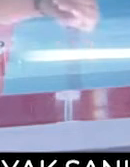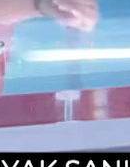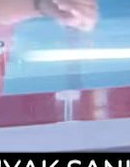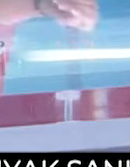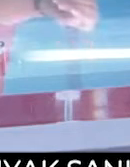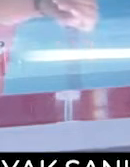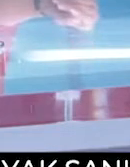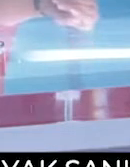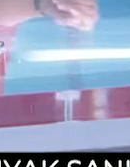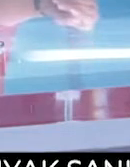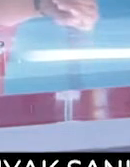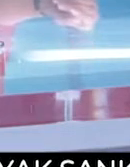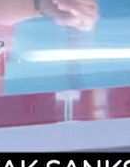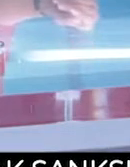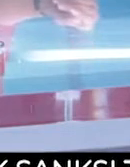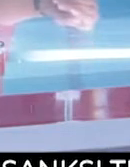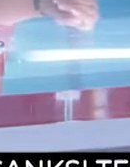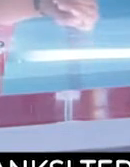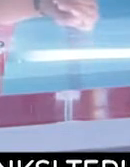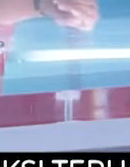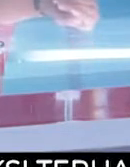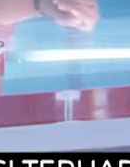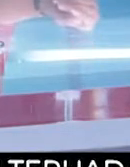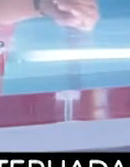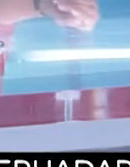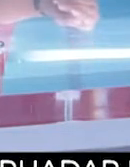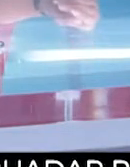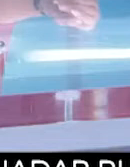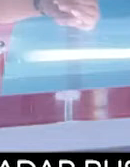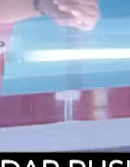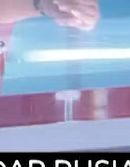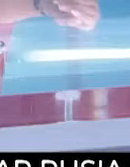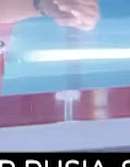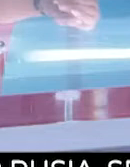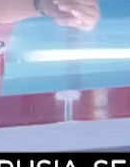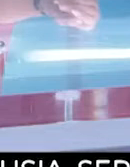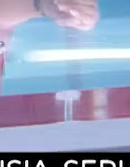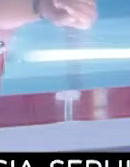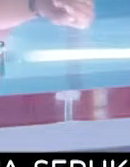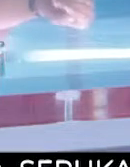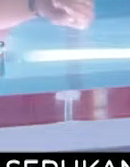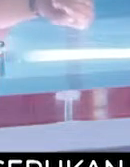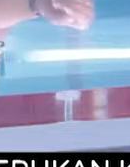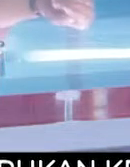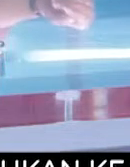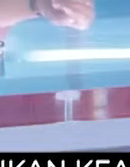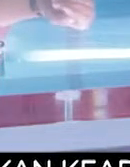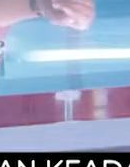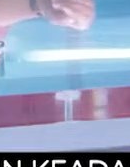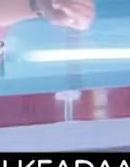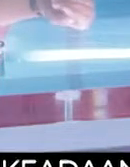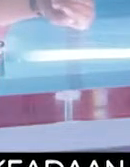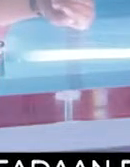Penyidik Direktorat Tindak Pidana Ekonomi Khusus Bareskrim Mabes Polri Rabu kemarin memeriksa 6 korban penipuan investasi bodong binary